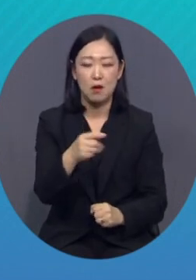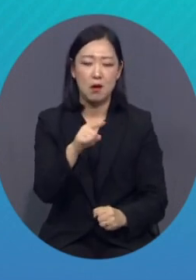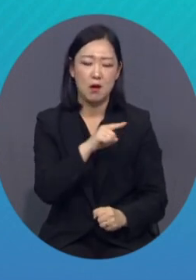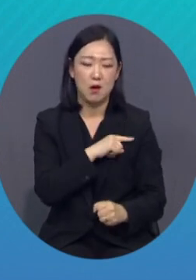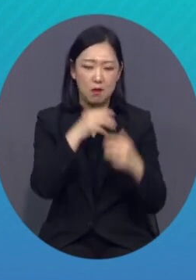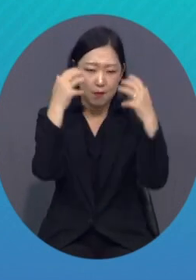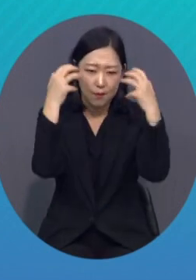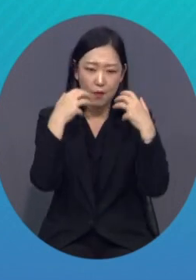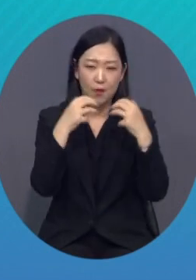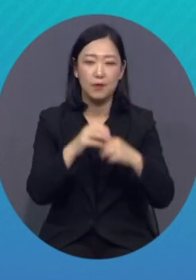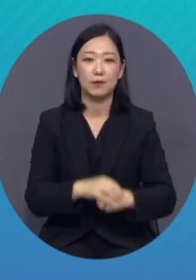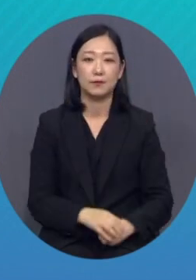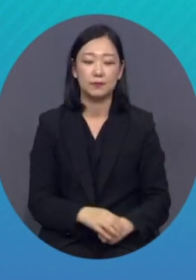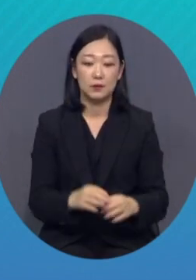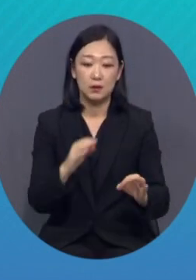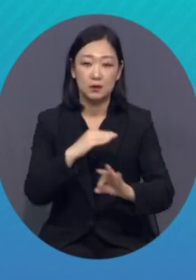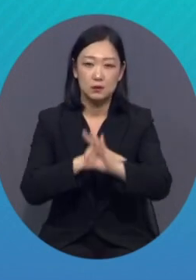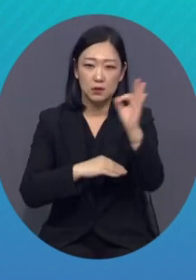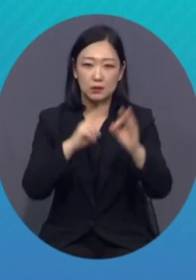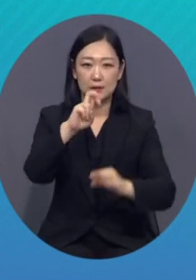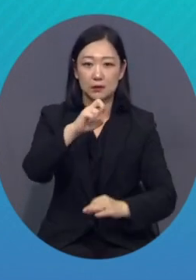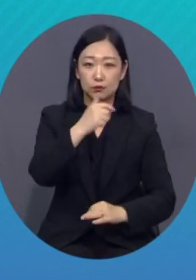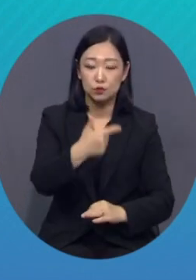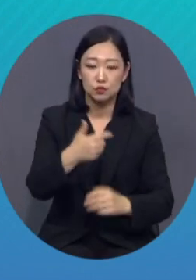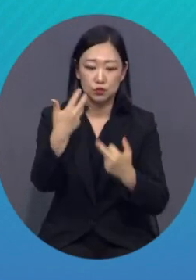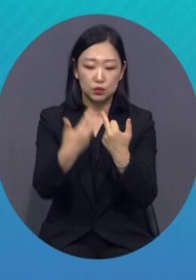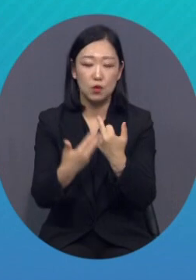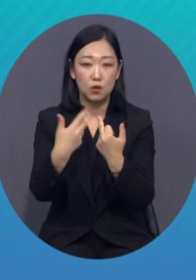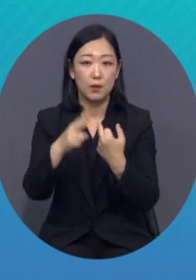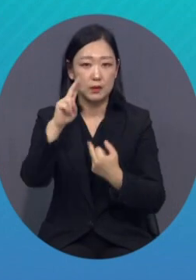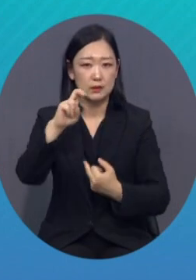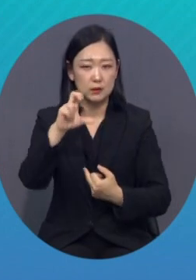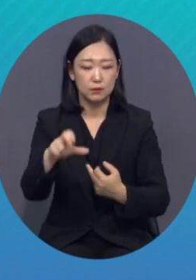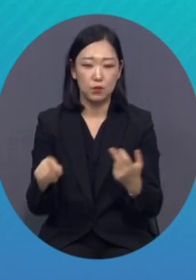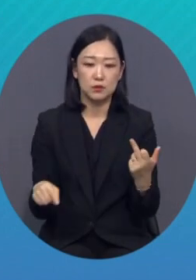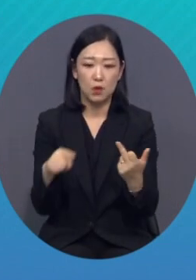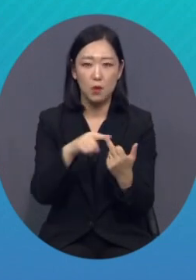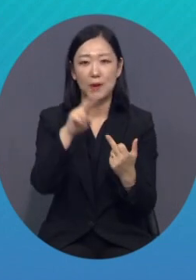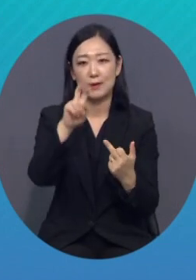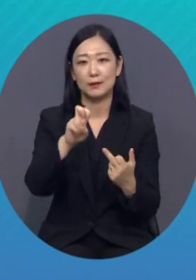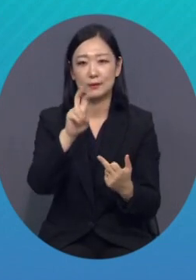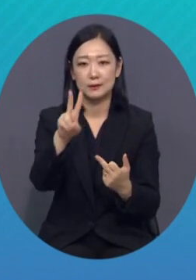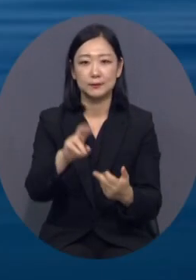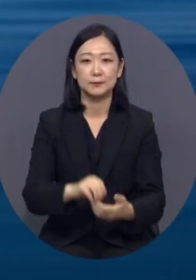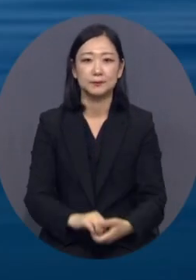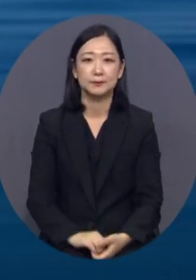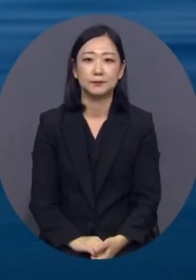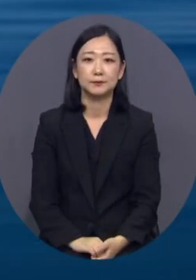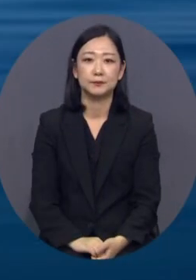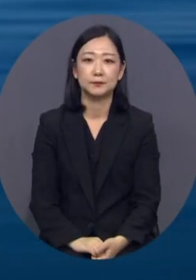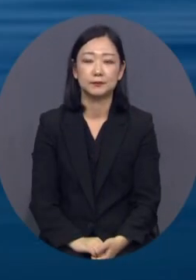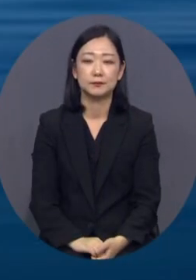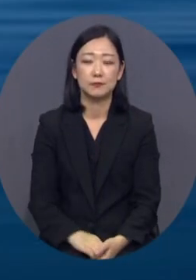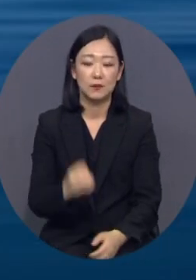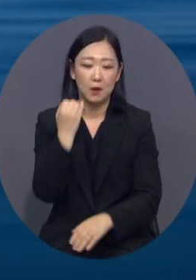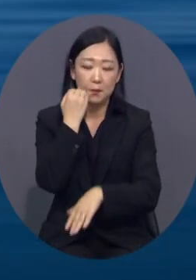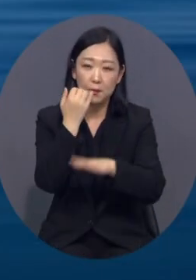가장 덥겠습니다 성산 26도 서귀포 25도 성판악 22도 예상됩니다 바다의